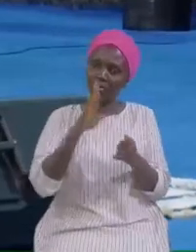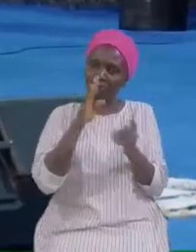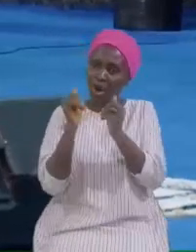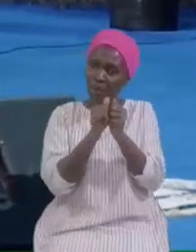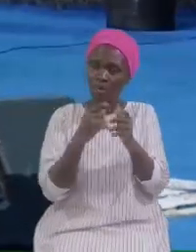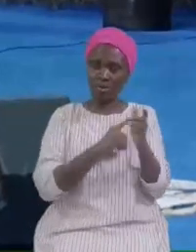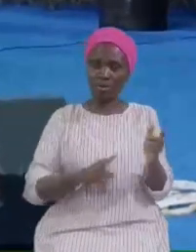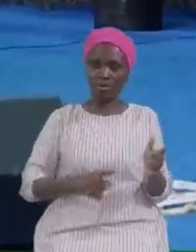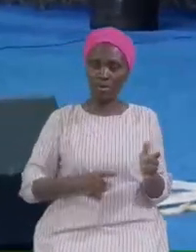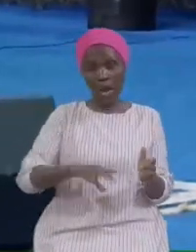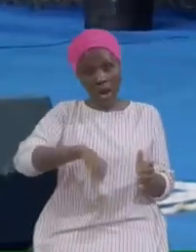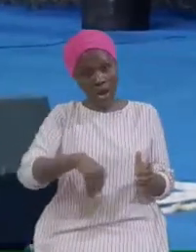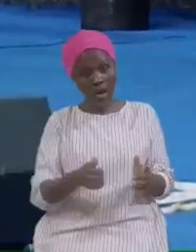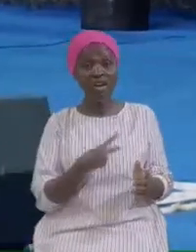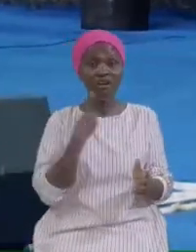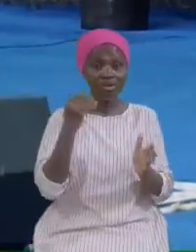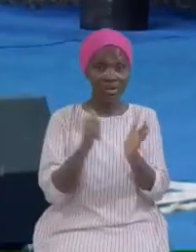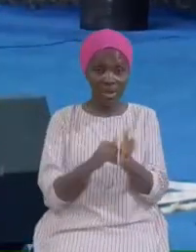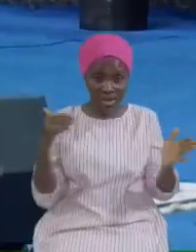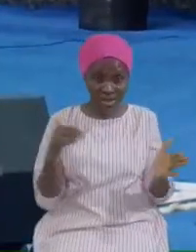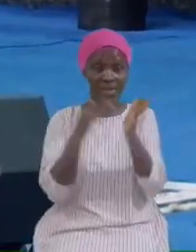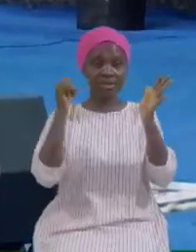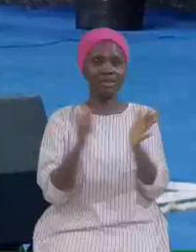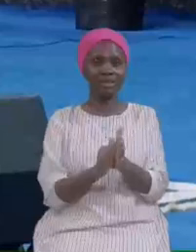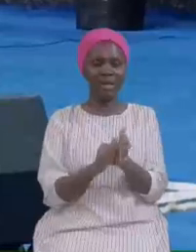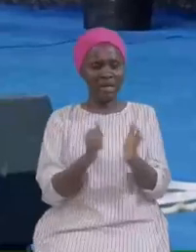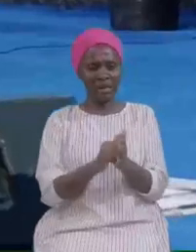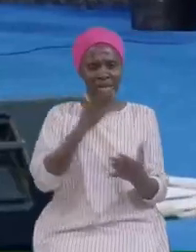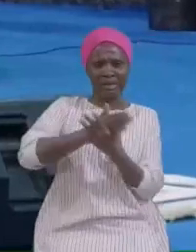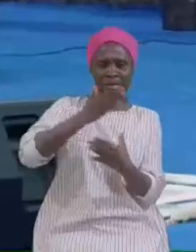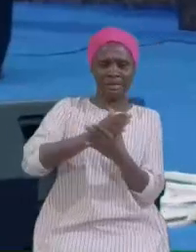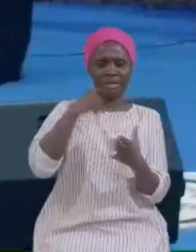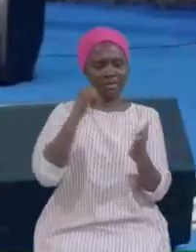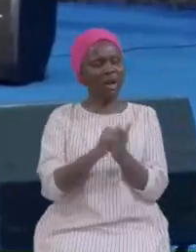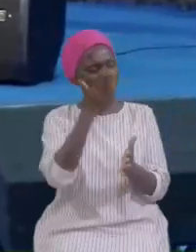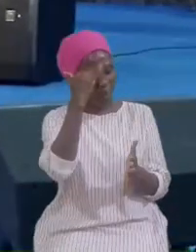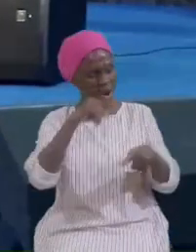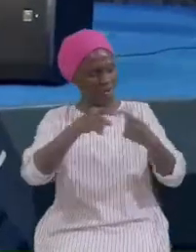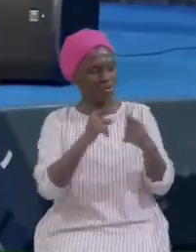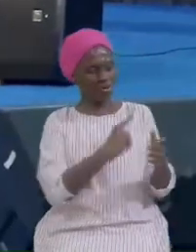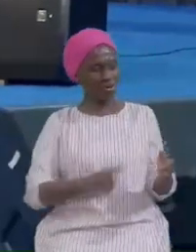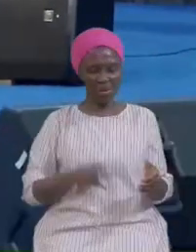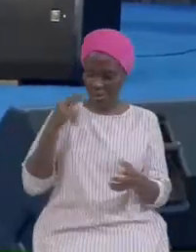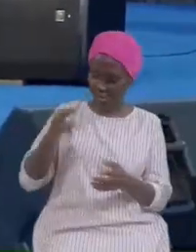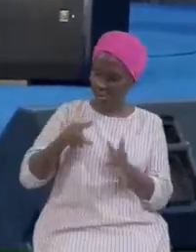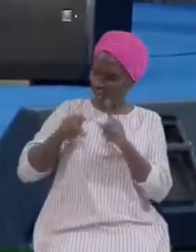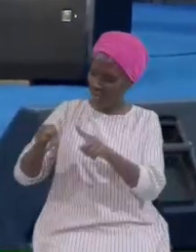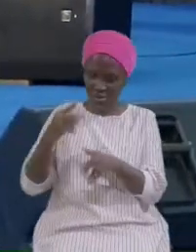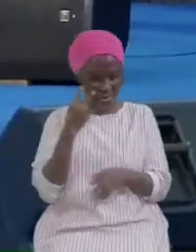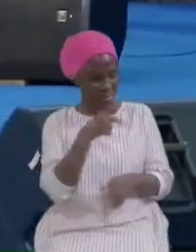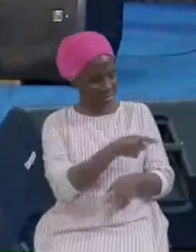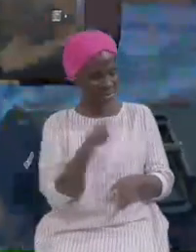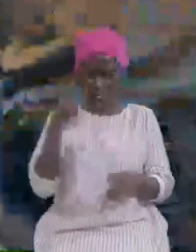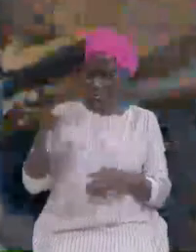Toute autre voix qui contredit cette voix qui dit, ah, pourquoi veux-tu venir? Regarde ceci, regarde cela.